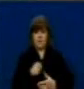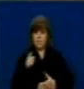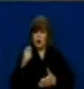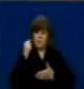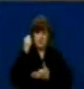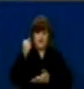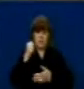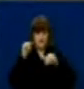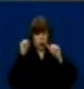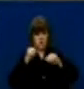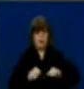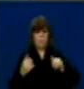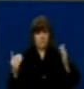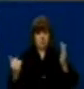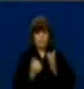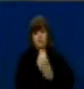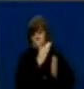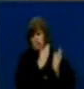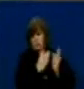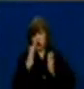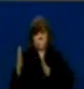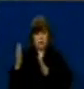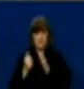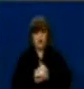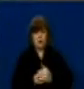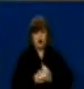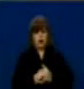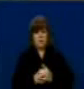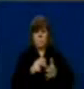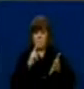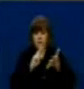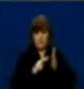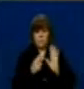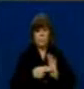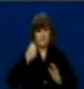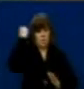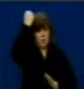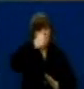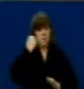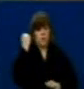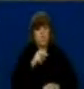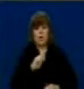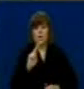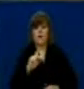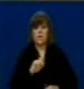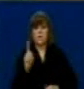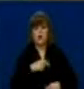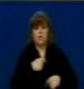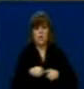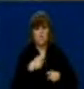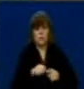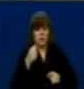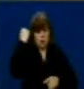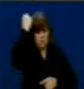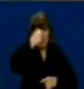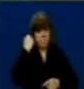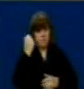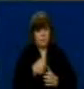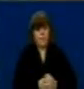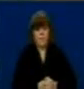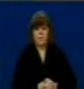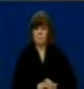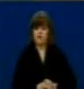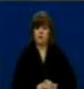buxheti, qeveria sërish rreshtohet në regjistrin e problemeve të Kosovës e jo të zgjidhjeve për Kosovën. Kur